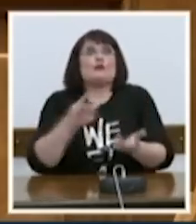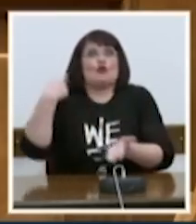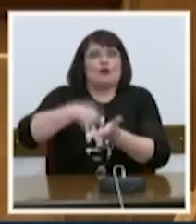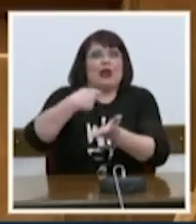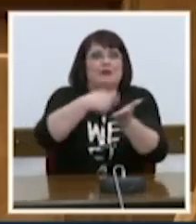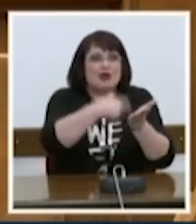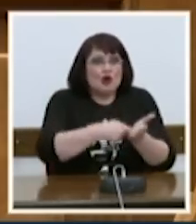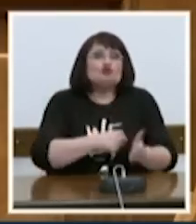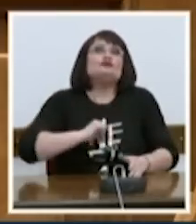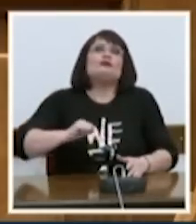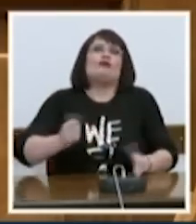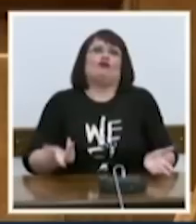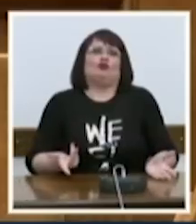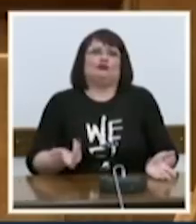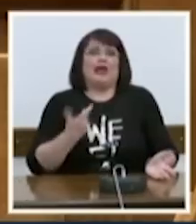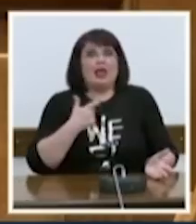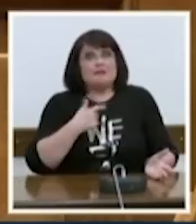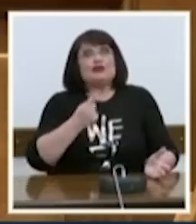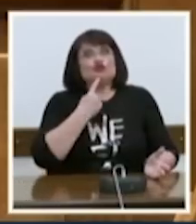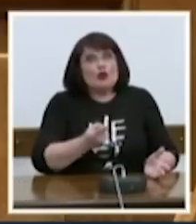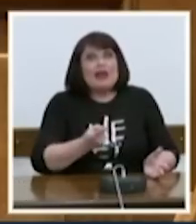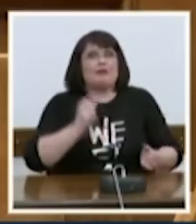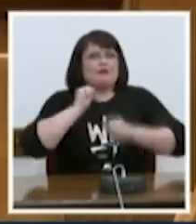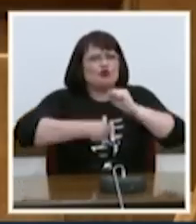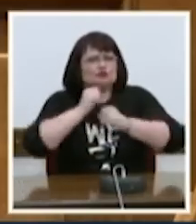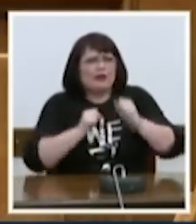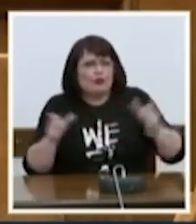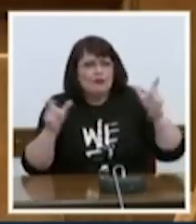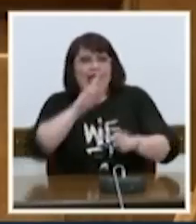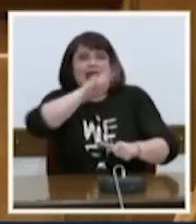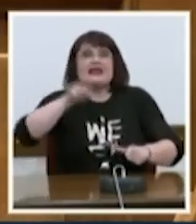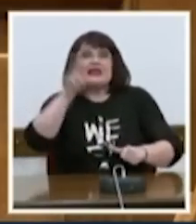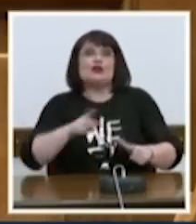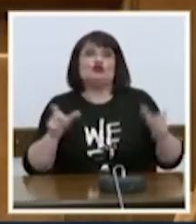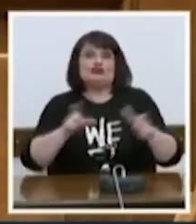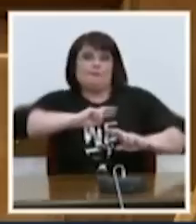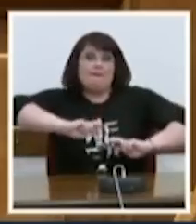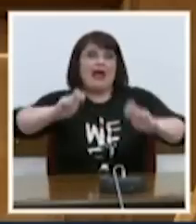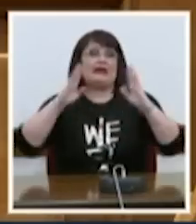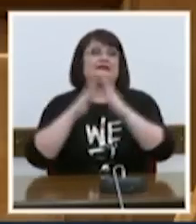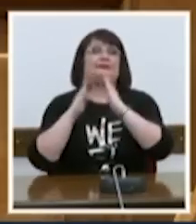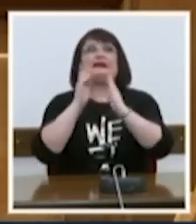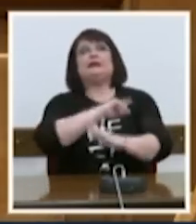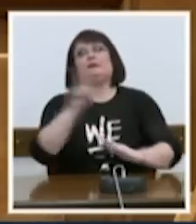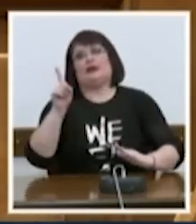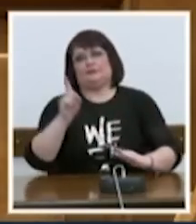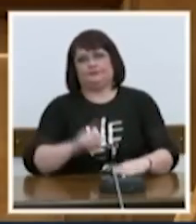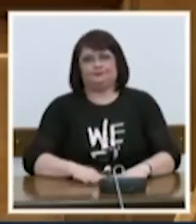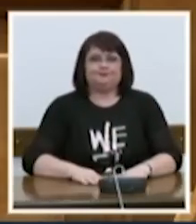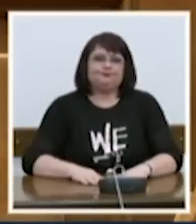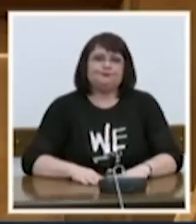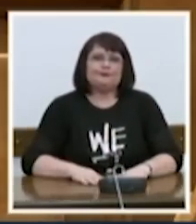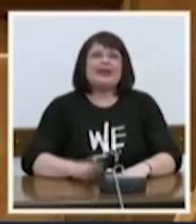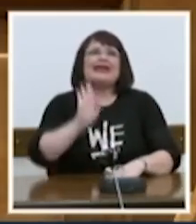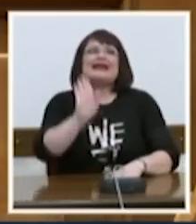μέρα μπαίνουμε μπροστά για να τους ακυρώσουμε και το καταφέρνουμε. Η ψηφιακή κάρτα εργασίας,